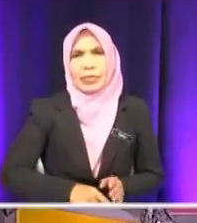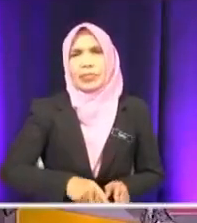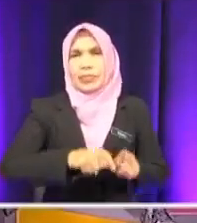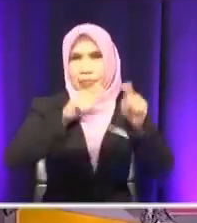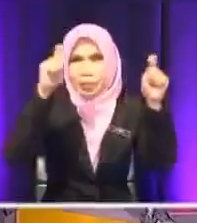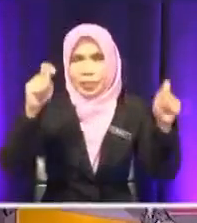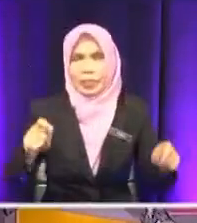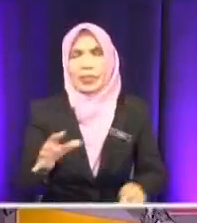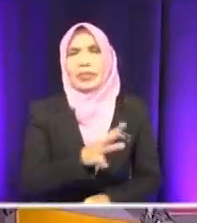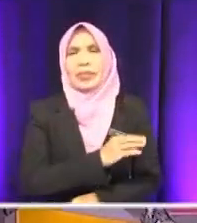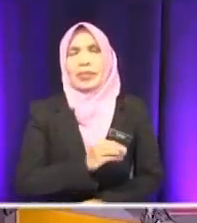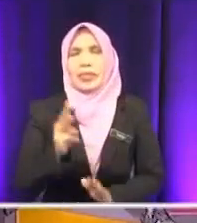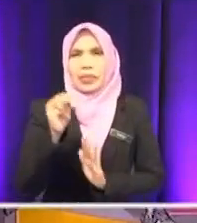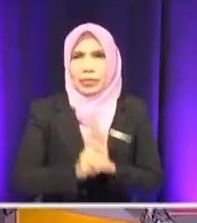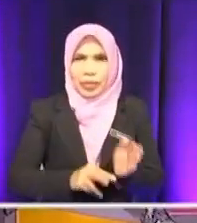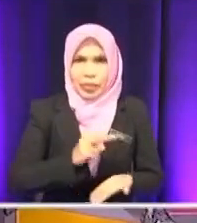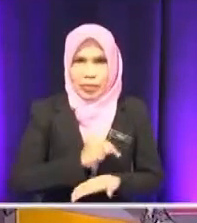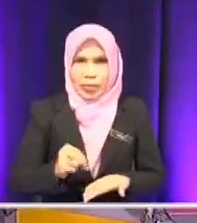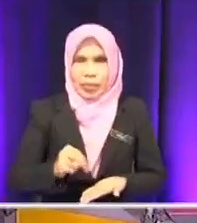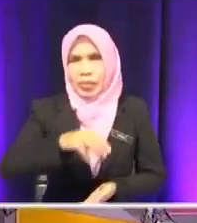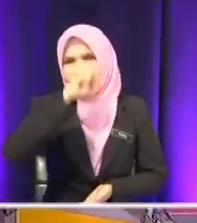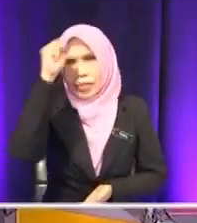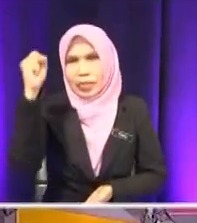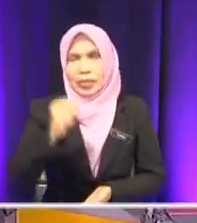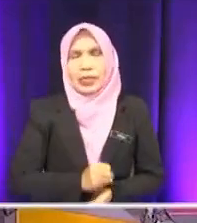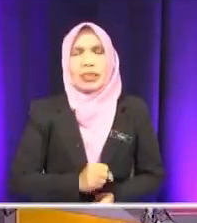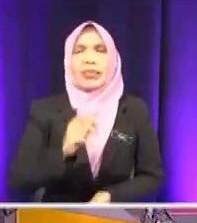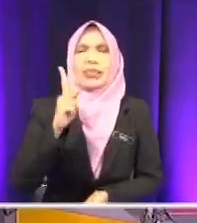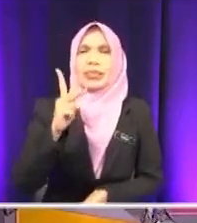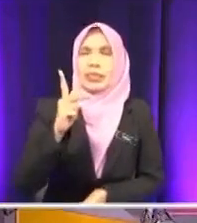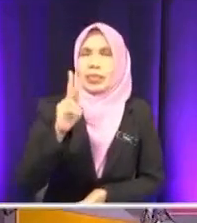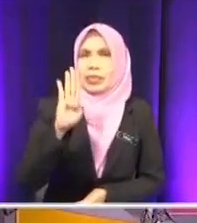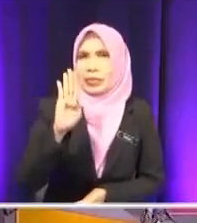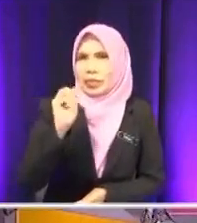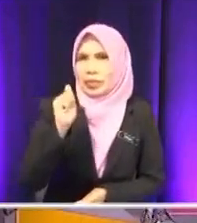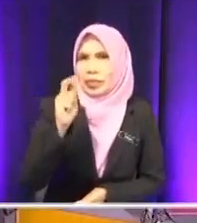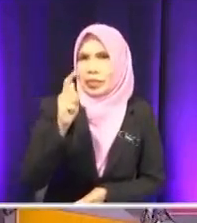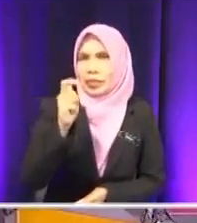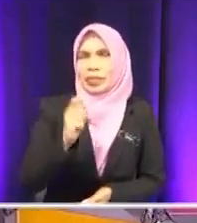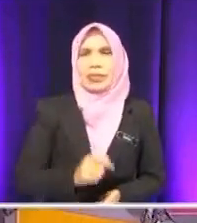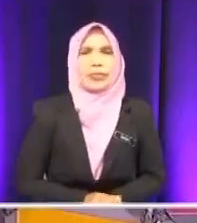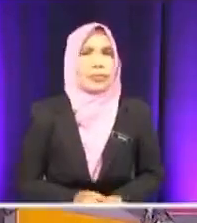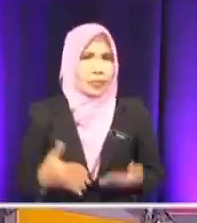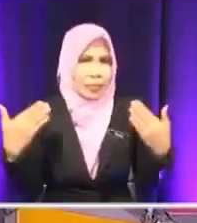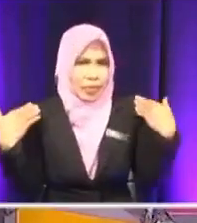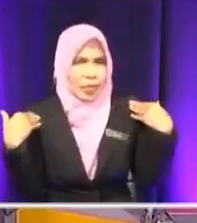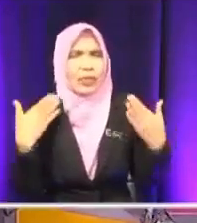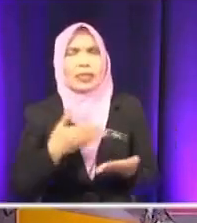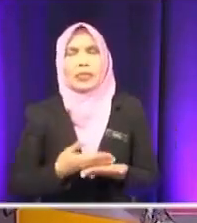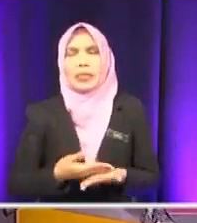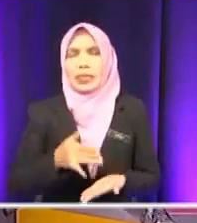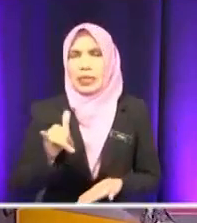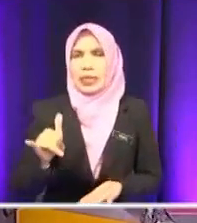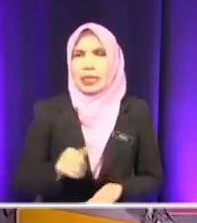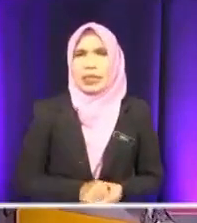Iya ada soalan ini adalah soal kemahiran berpikir arah tinggi jadi pastinya ada bahagian mentaksi dan menilai Jadi